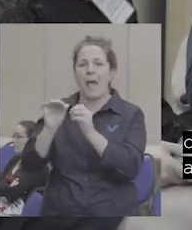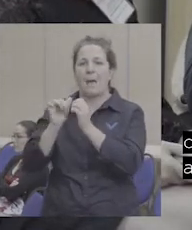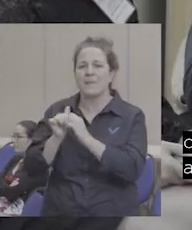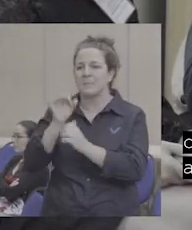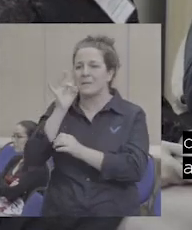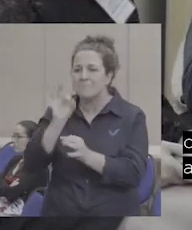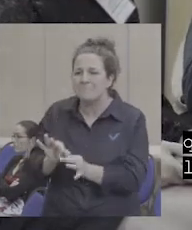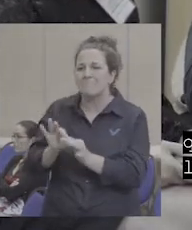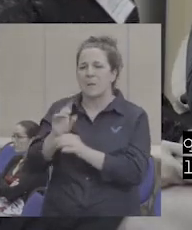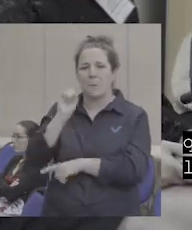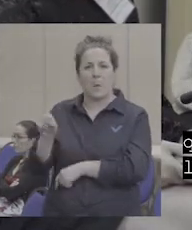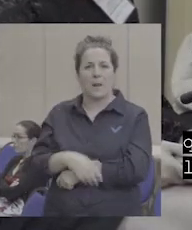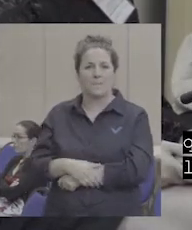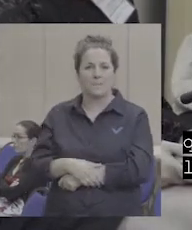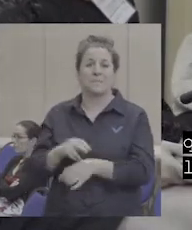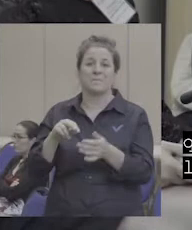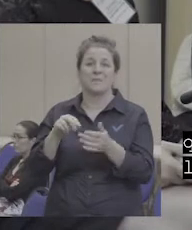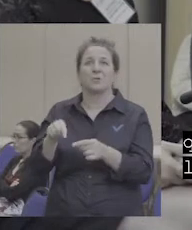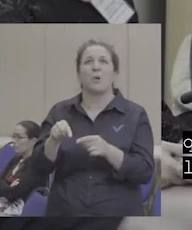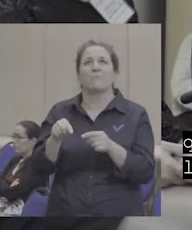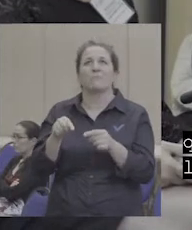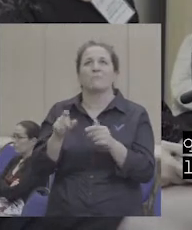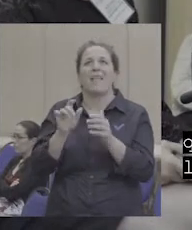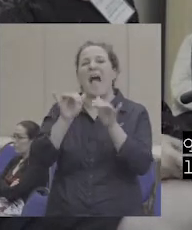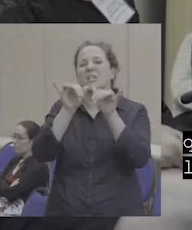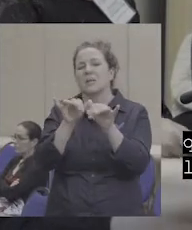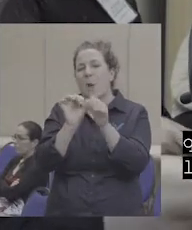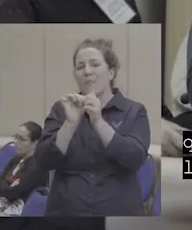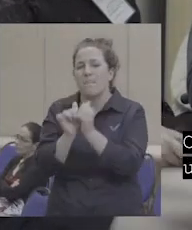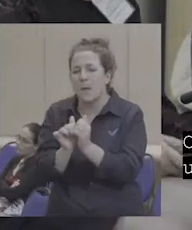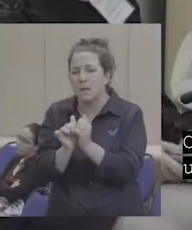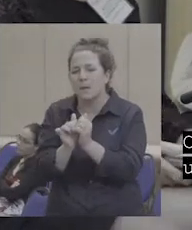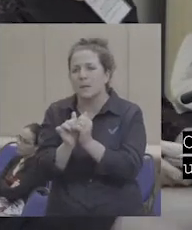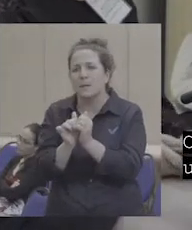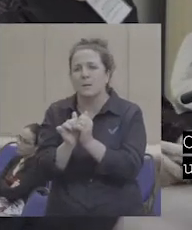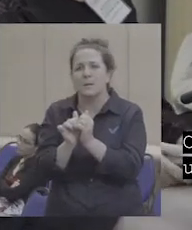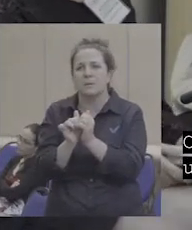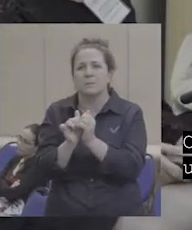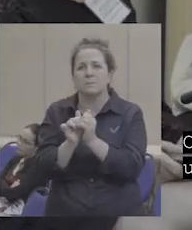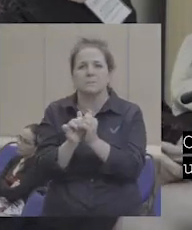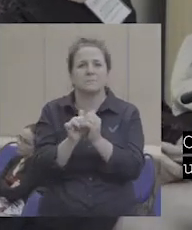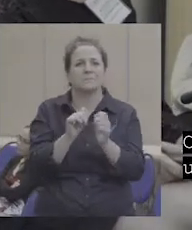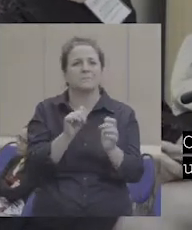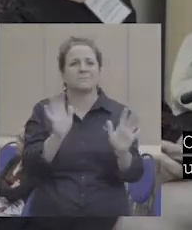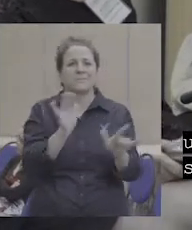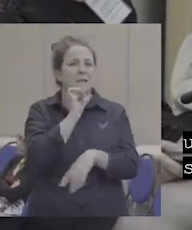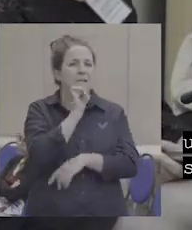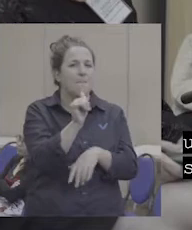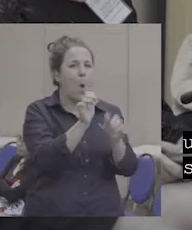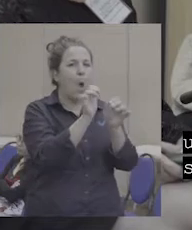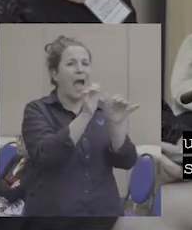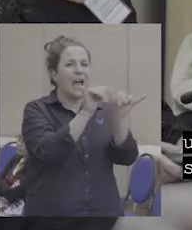aménagements spécifiques. Fait que je pense que l'architecture, adaptée, c'est pas l'architecture universelle, c'est